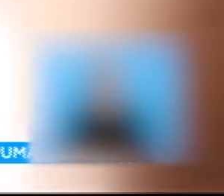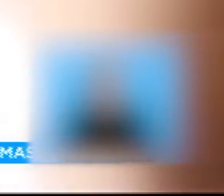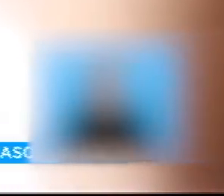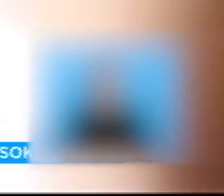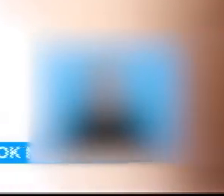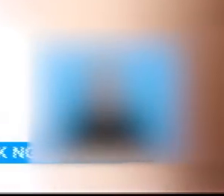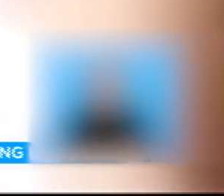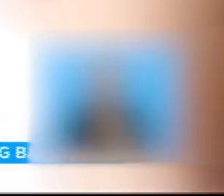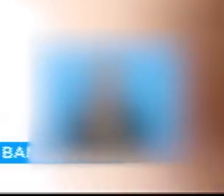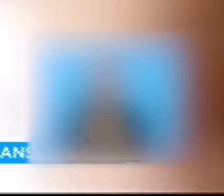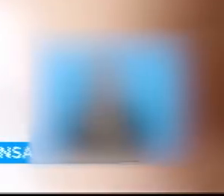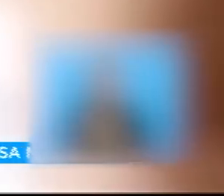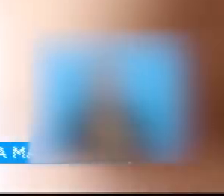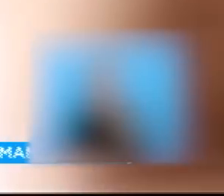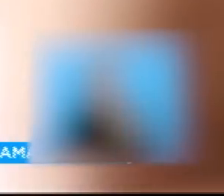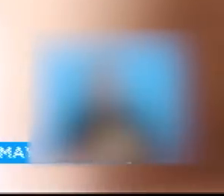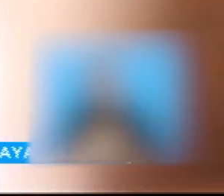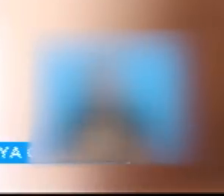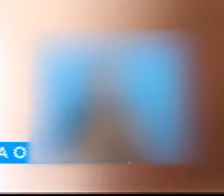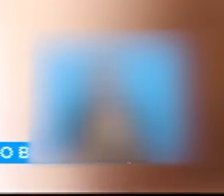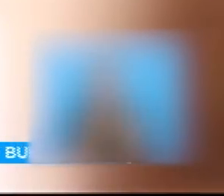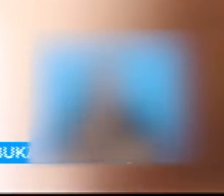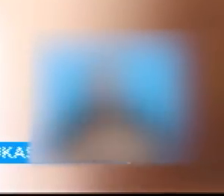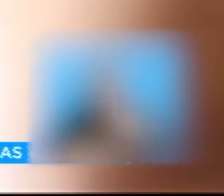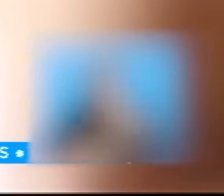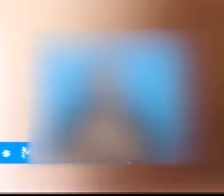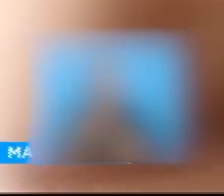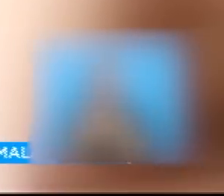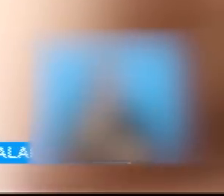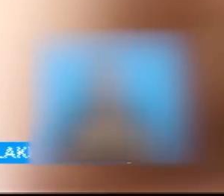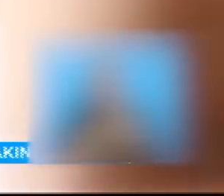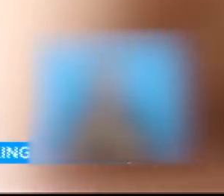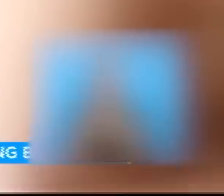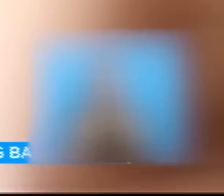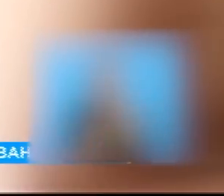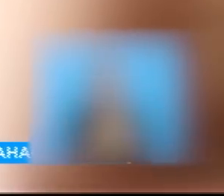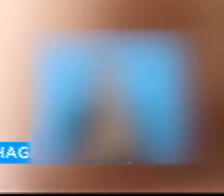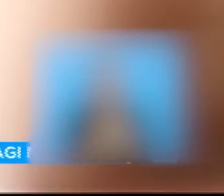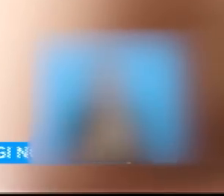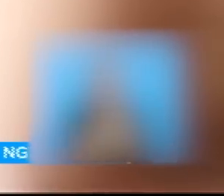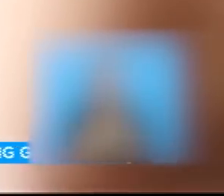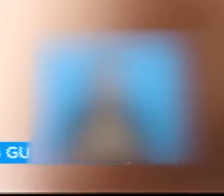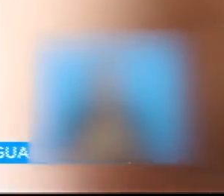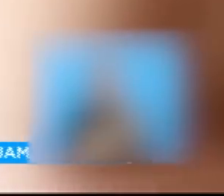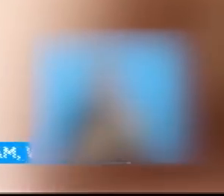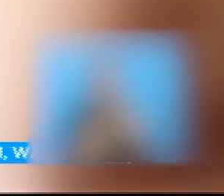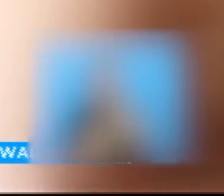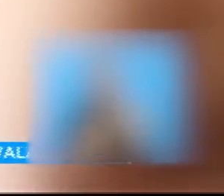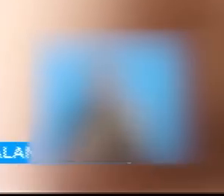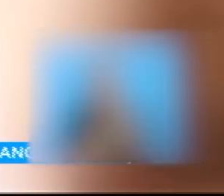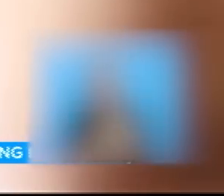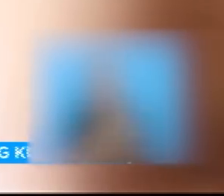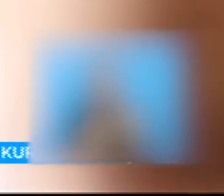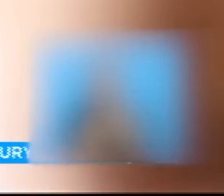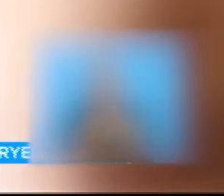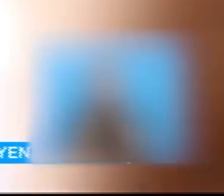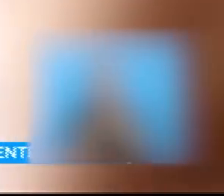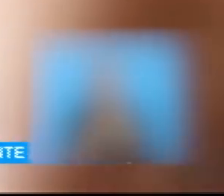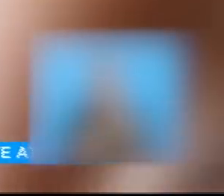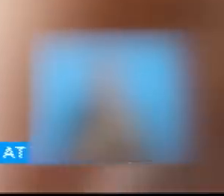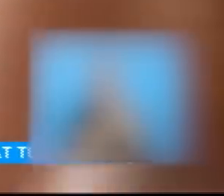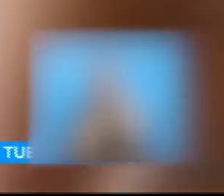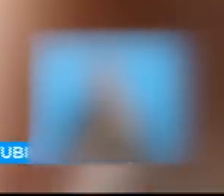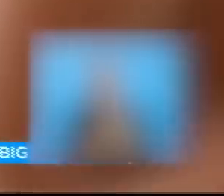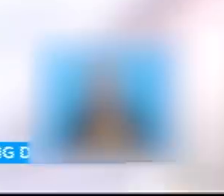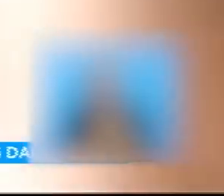Inborn o pinanganak si Kim na walang mga kamay at paa, kaya aminado siyang nahihirapan siya sa kanyang kondisyon. Pero hindi siya nagpatinag sa